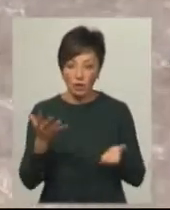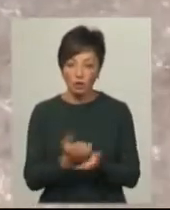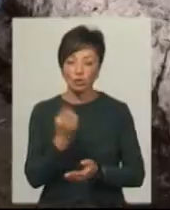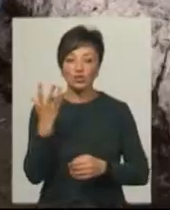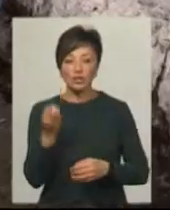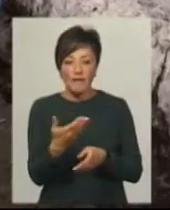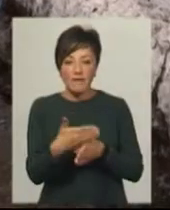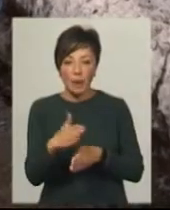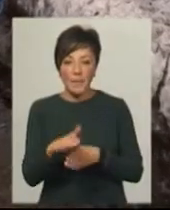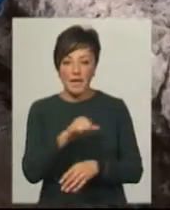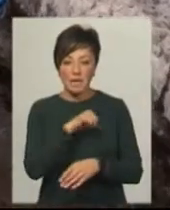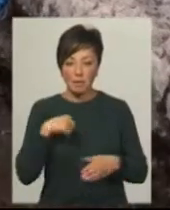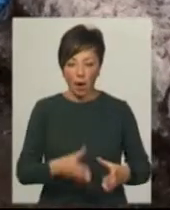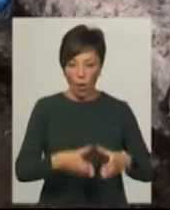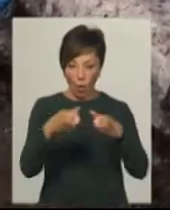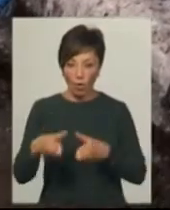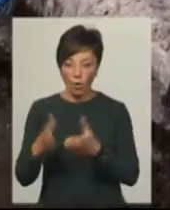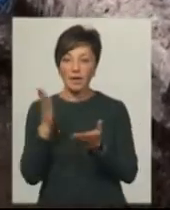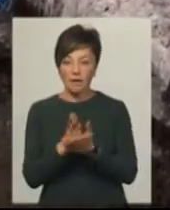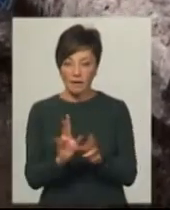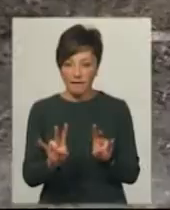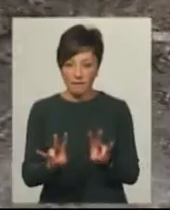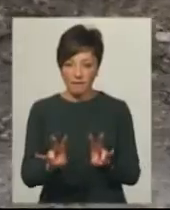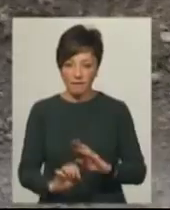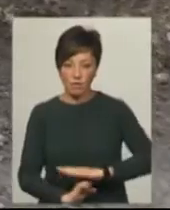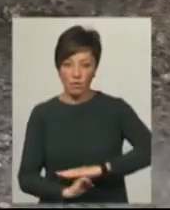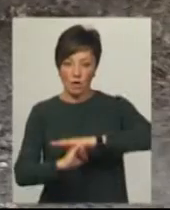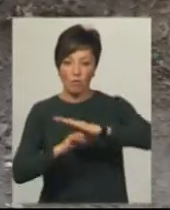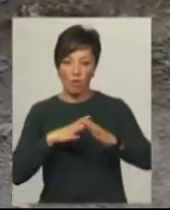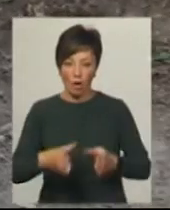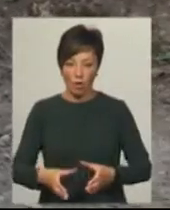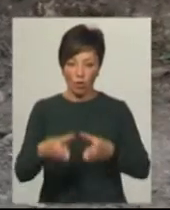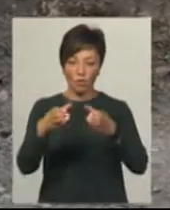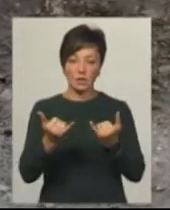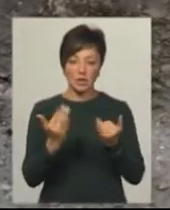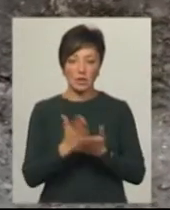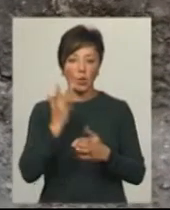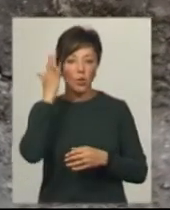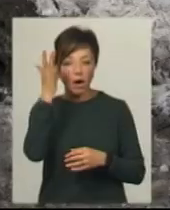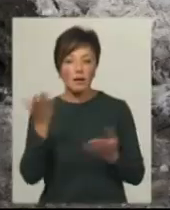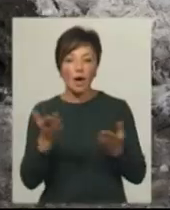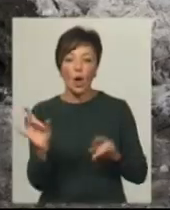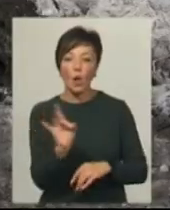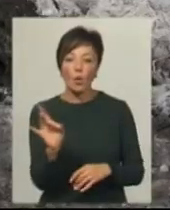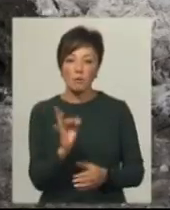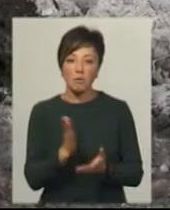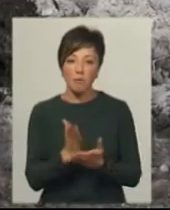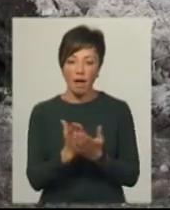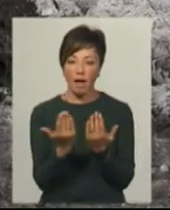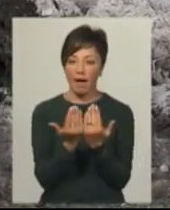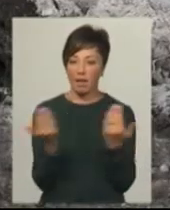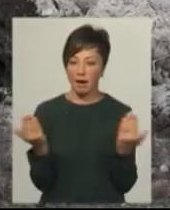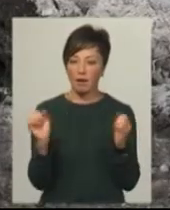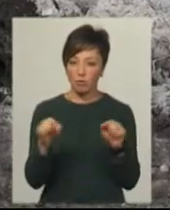ще фрагменти самих колон. Є вцілілі фундаменти, на яких стояла колона. Наразі є уявлення про те, який розмір мала галерея і